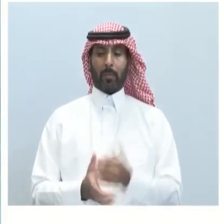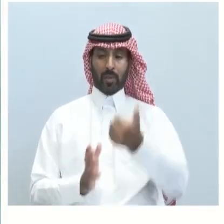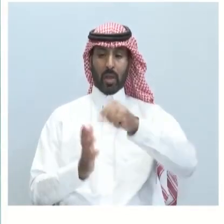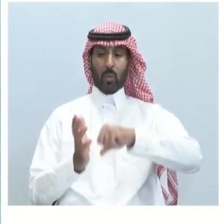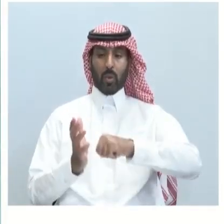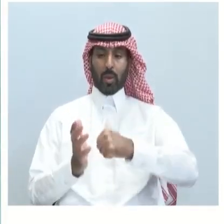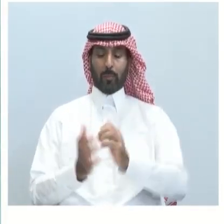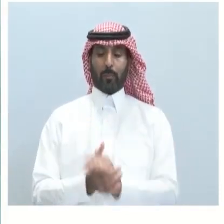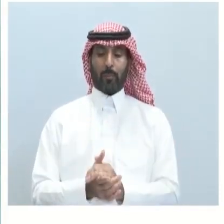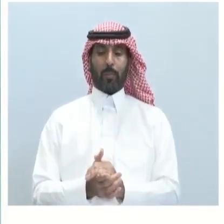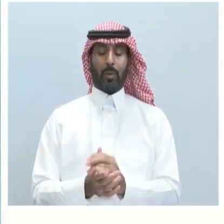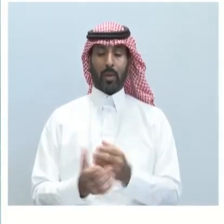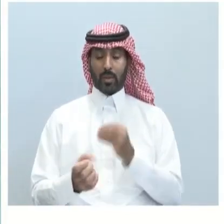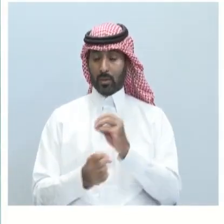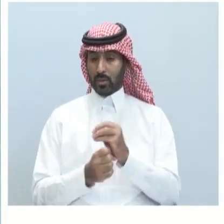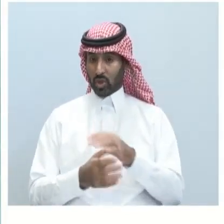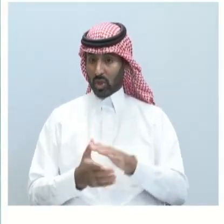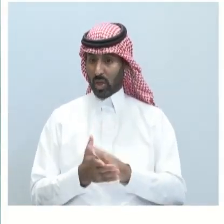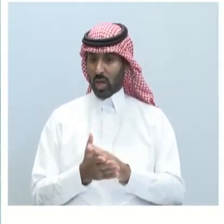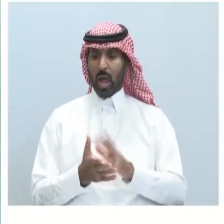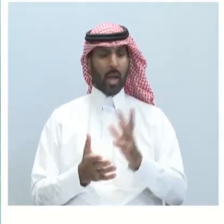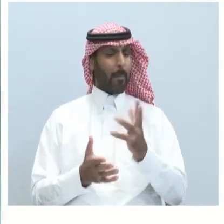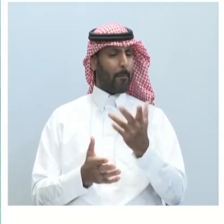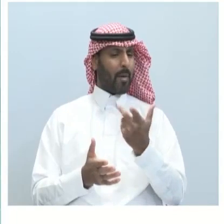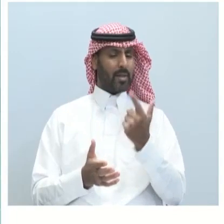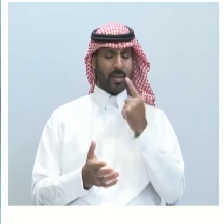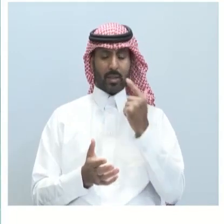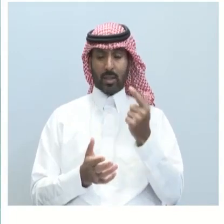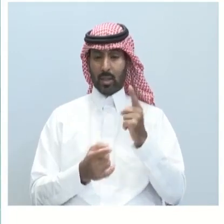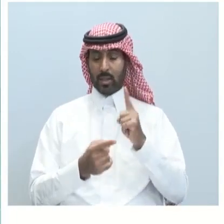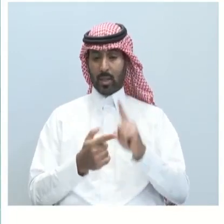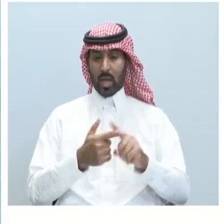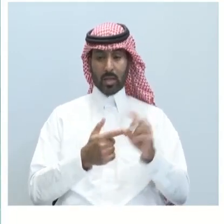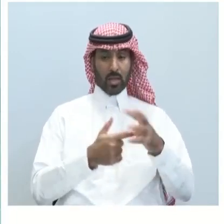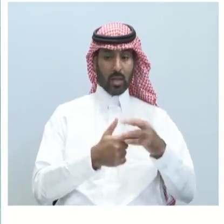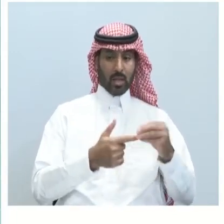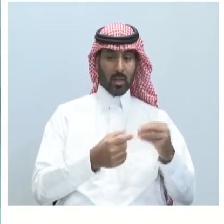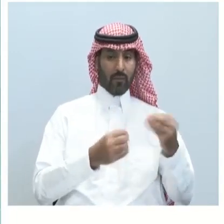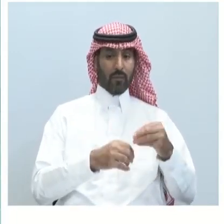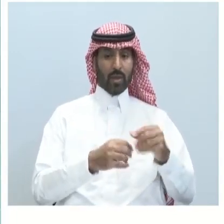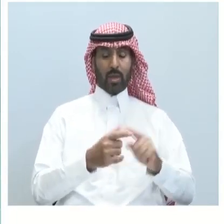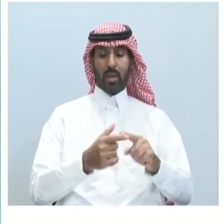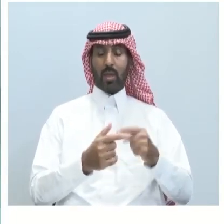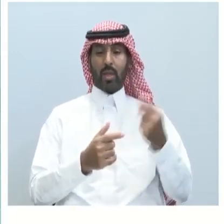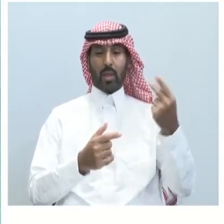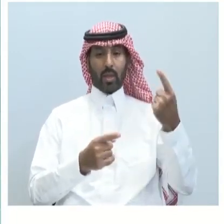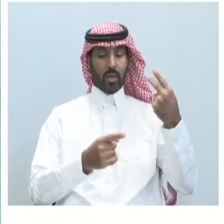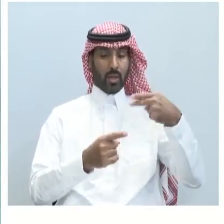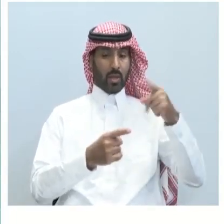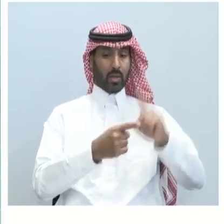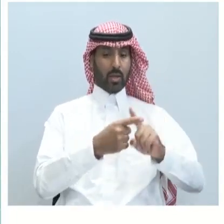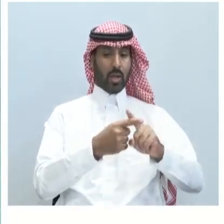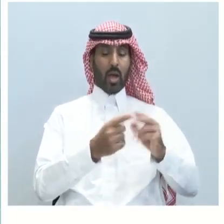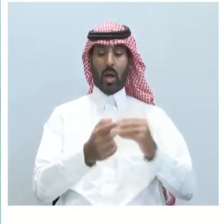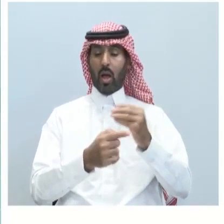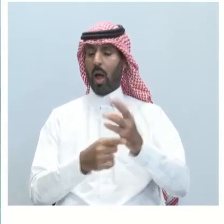تقويم تحفيز احسب عدد ايونات الهيدروجين وعدد ايونات الهيدروكسيد في 300 ملي من